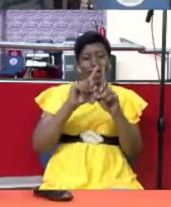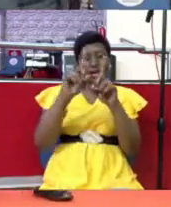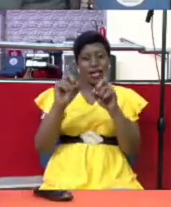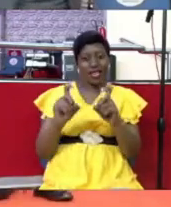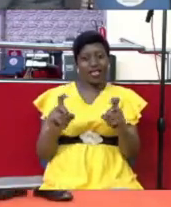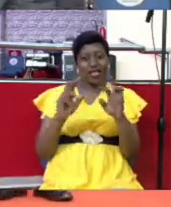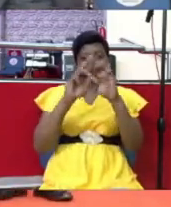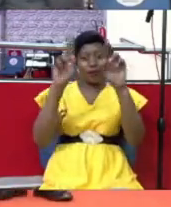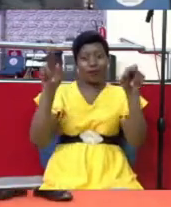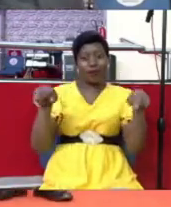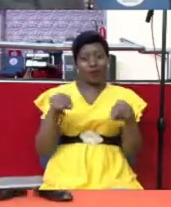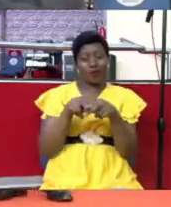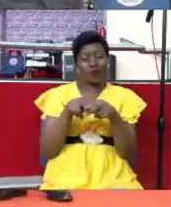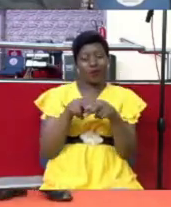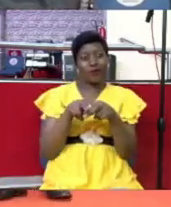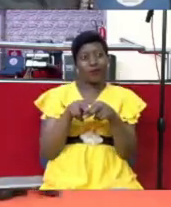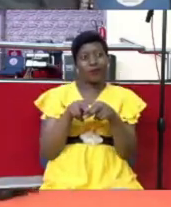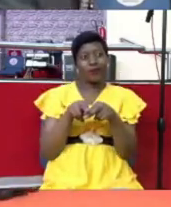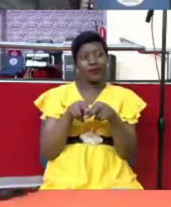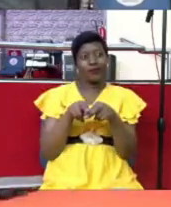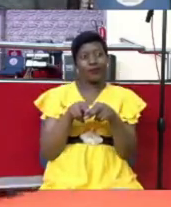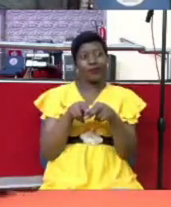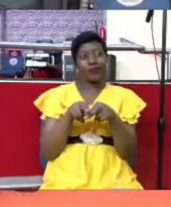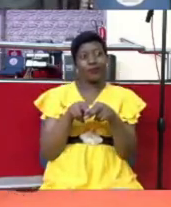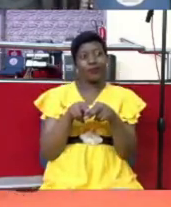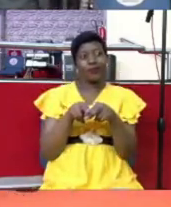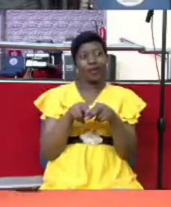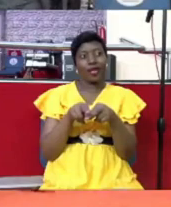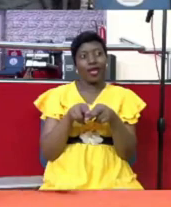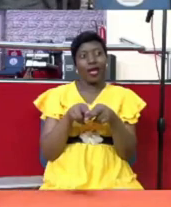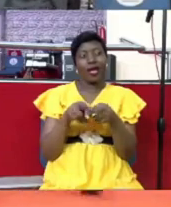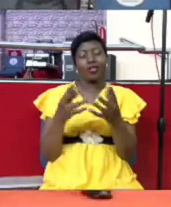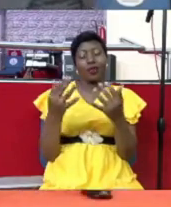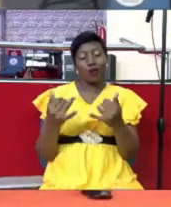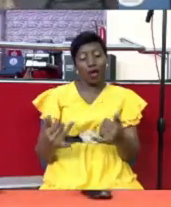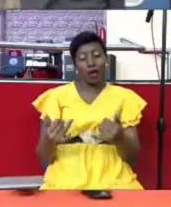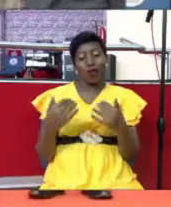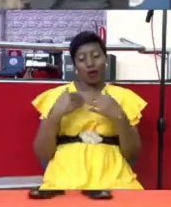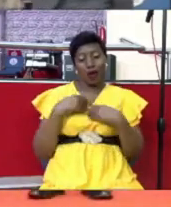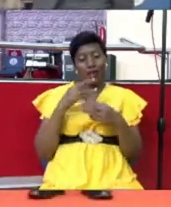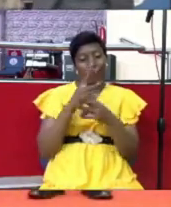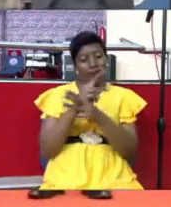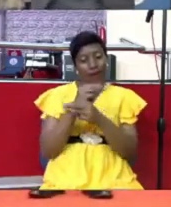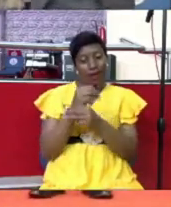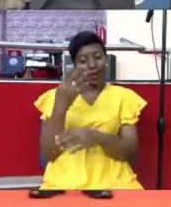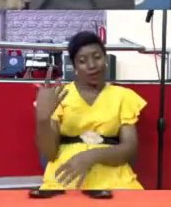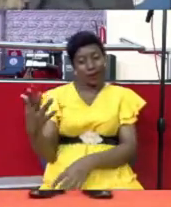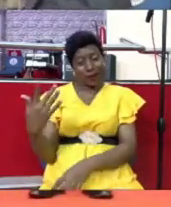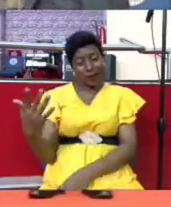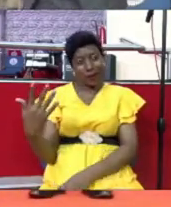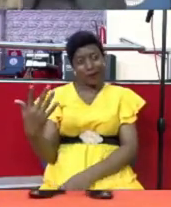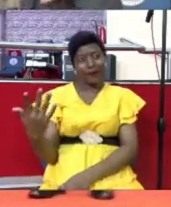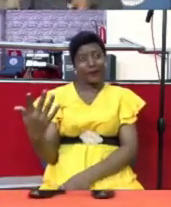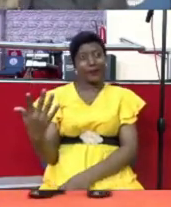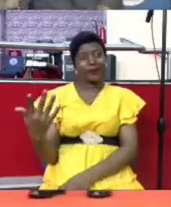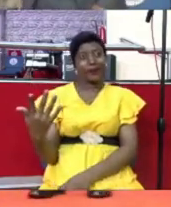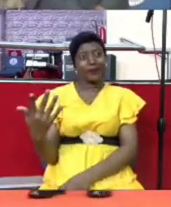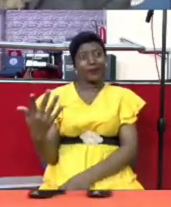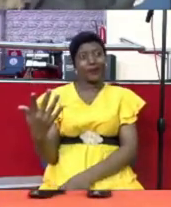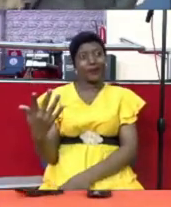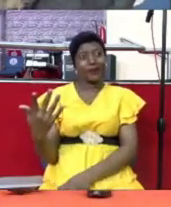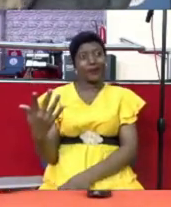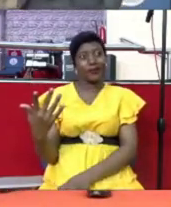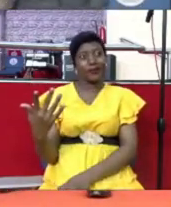kwenye hesabu, darasa la hesabu. And here in front of you is a maths paper. Na hapa mbele yako panayo karatasi la hesabu. And